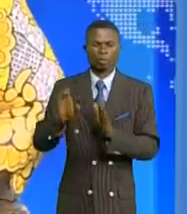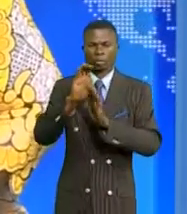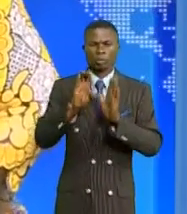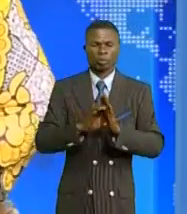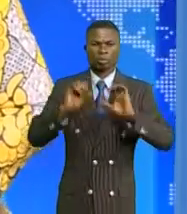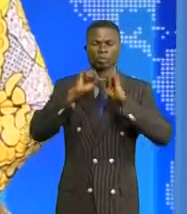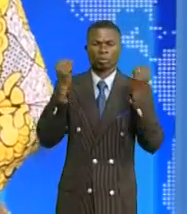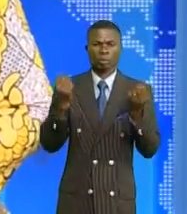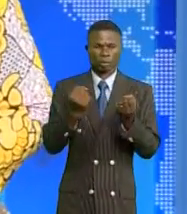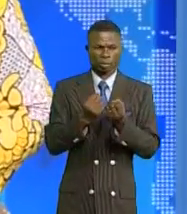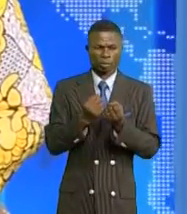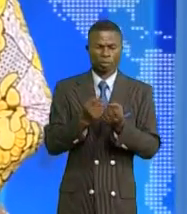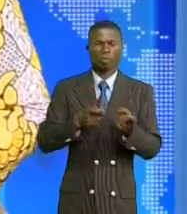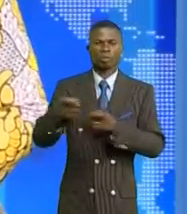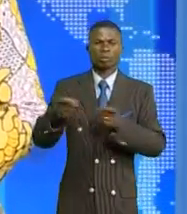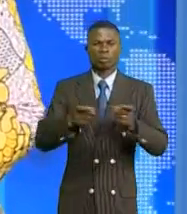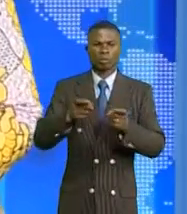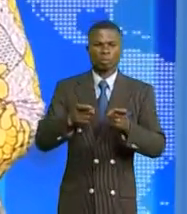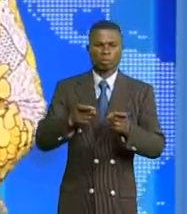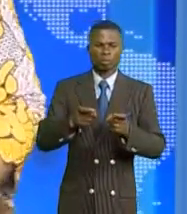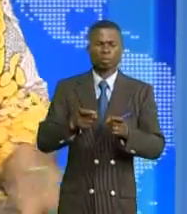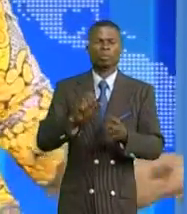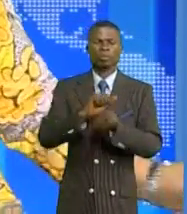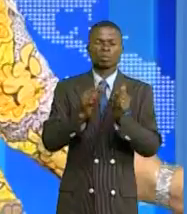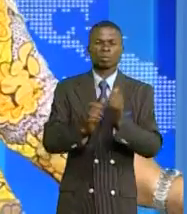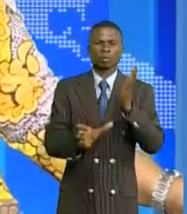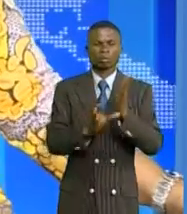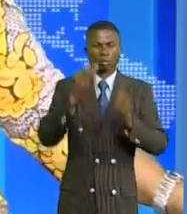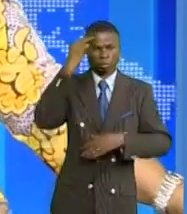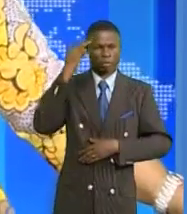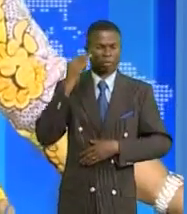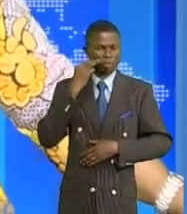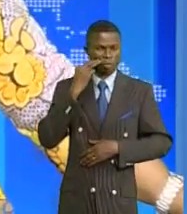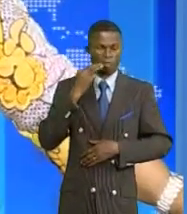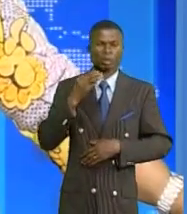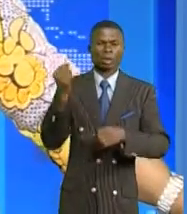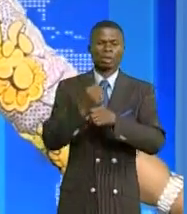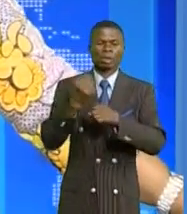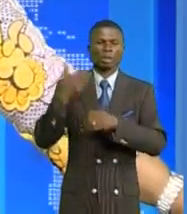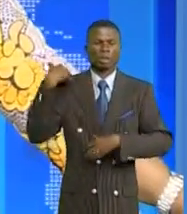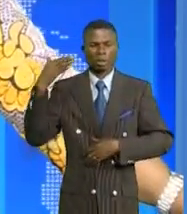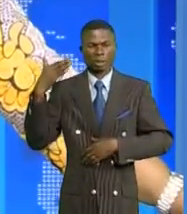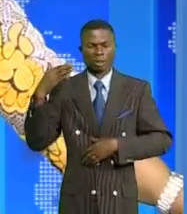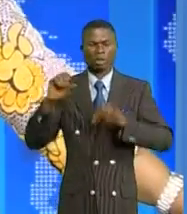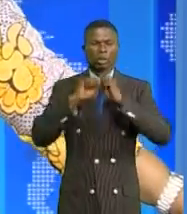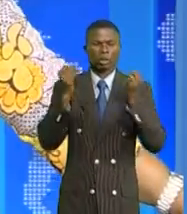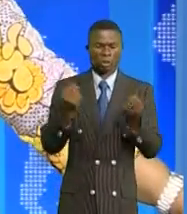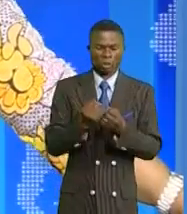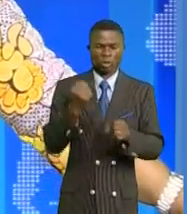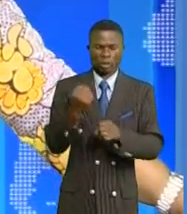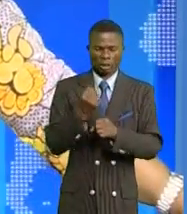conditions sociales est un régime de retraite décent. Le vice-premier ministre, ministre de la fonction publique, y travaille. Ce dernier